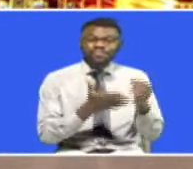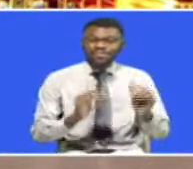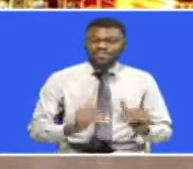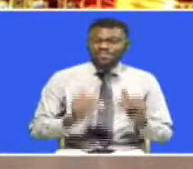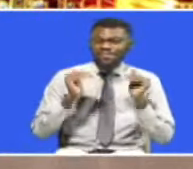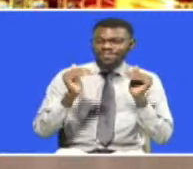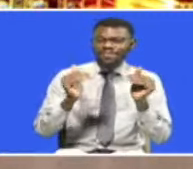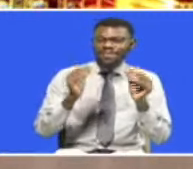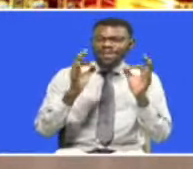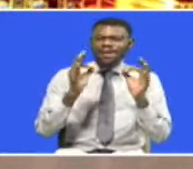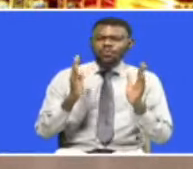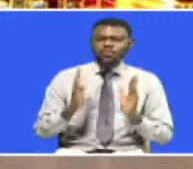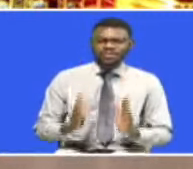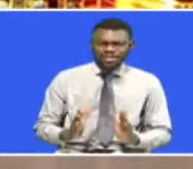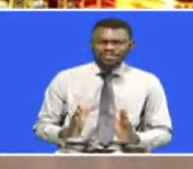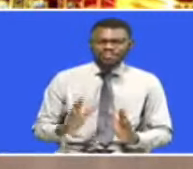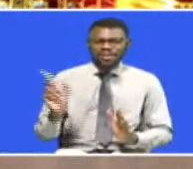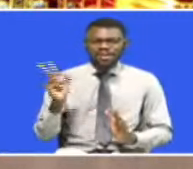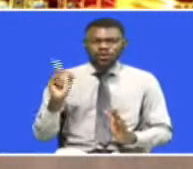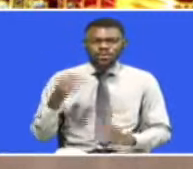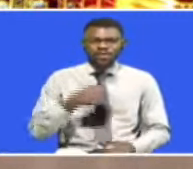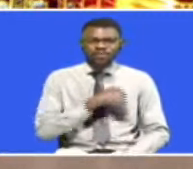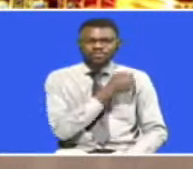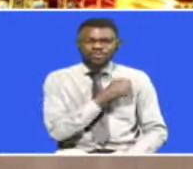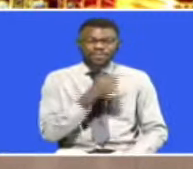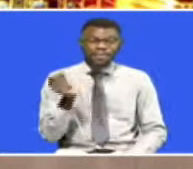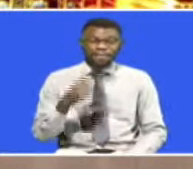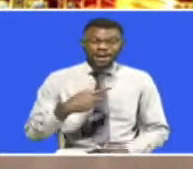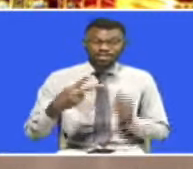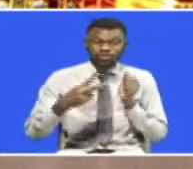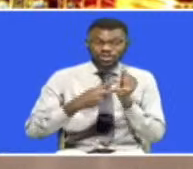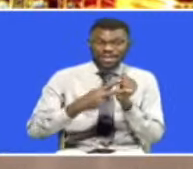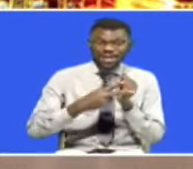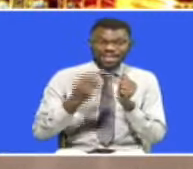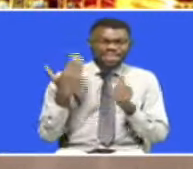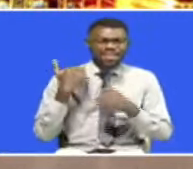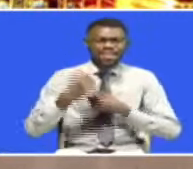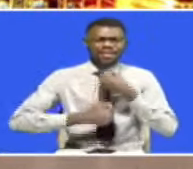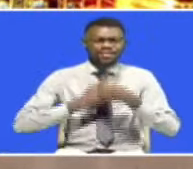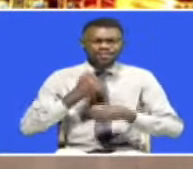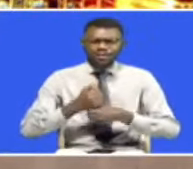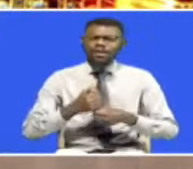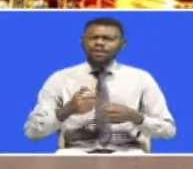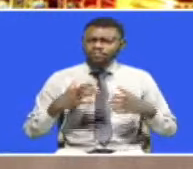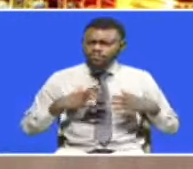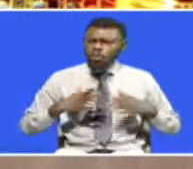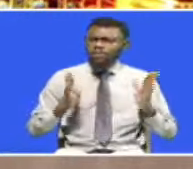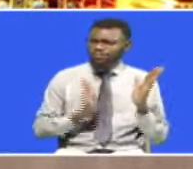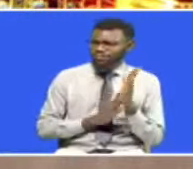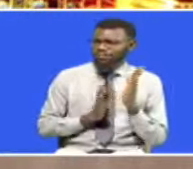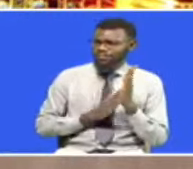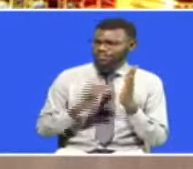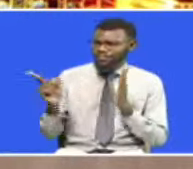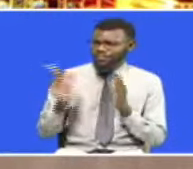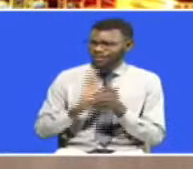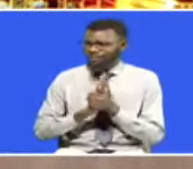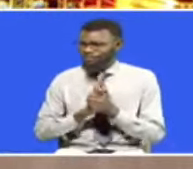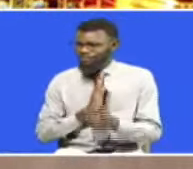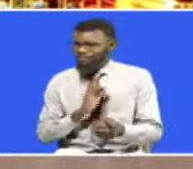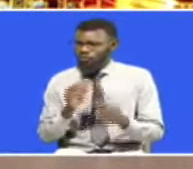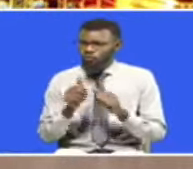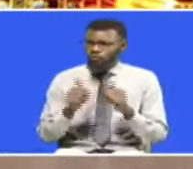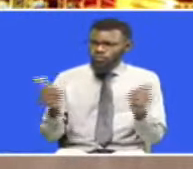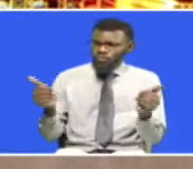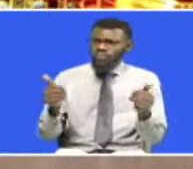fedha katika hospitali ya Nairobi mwezi Julai mwaka jana. Maigo alisifiwa kuwa jamaa mwenye kipaji, mwaminifu